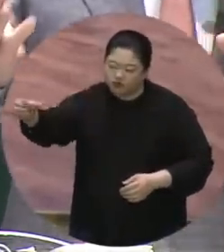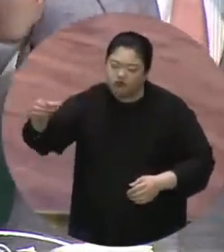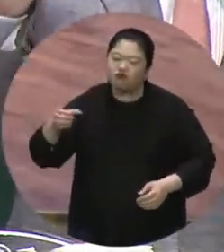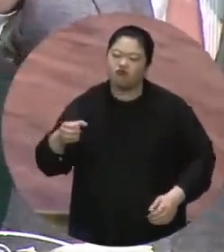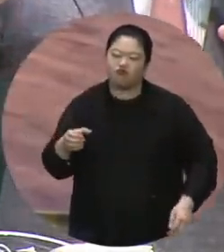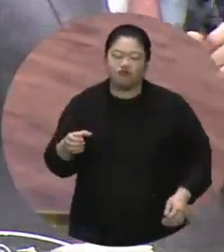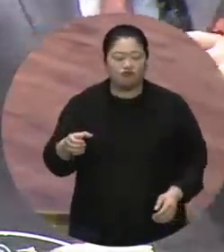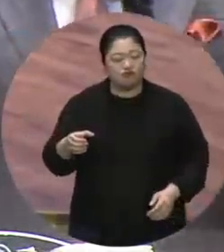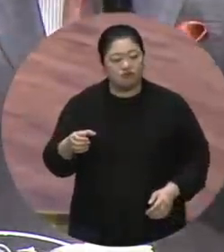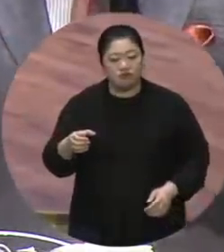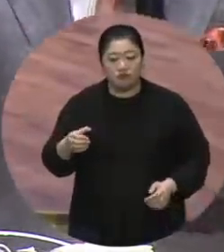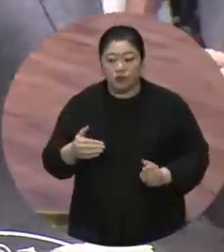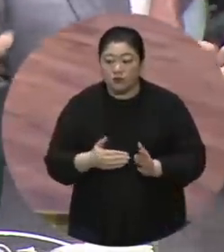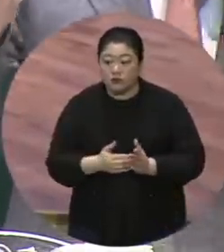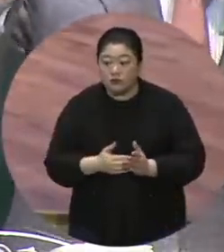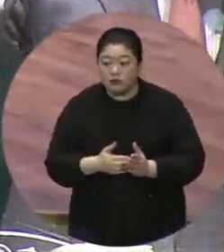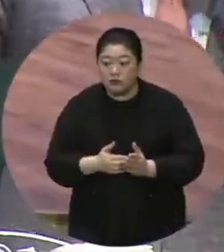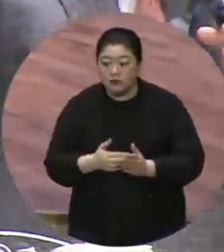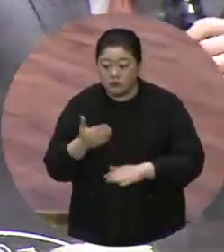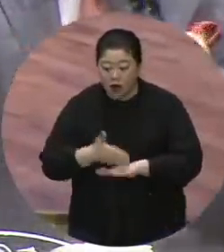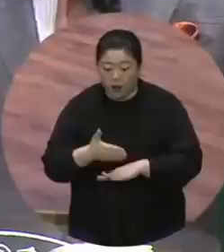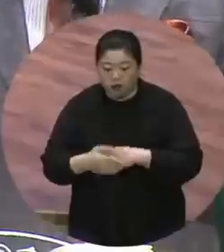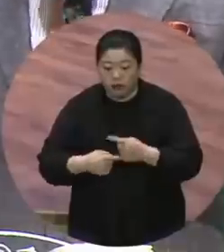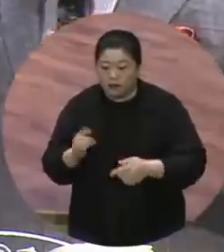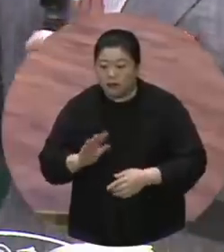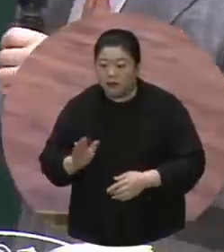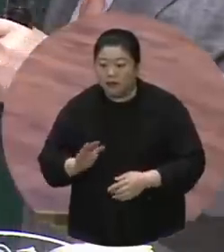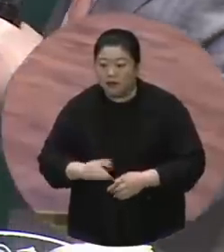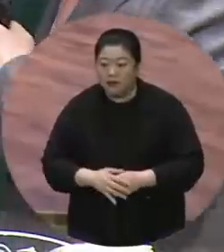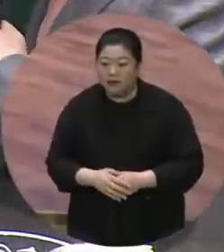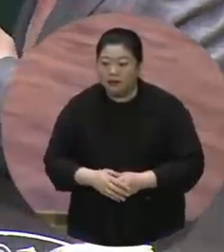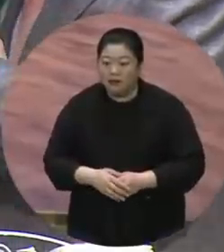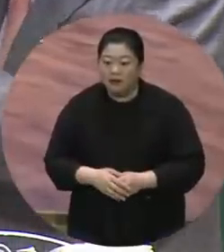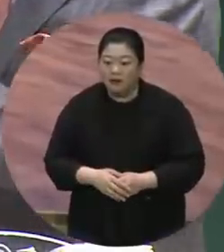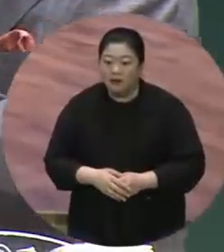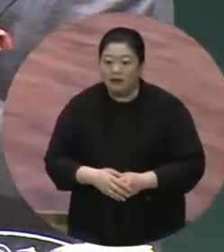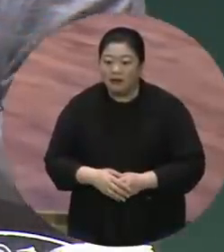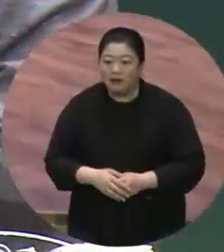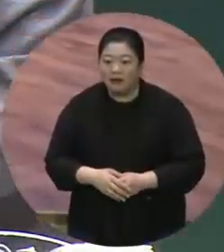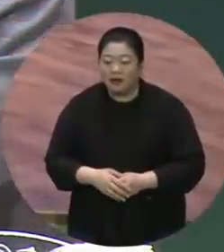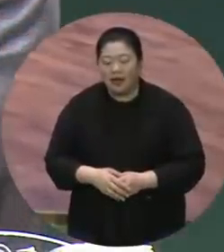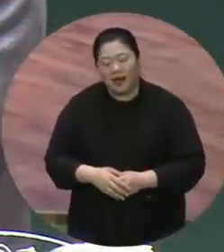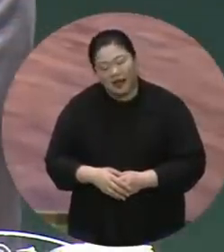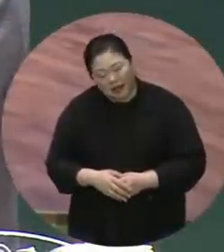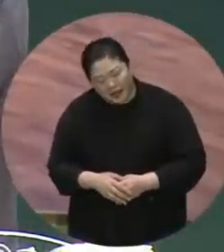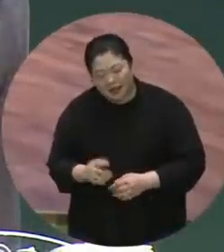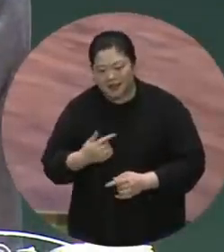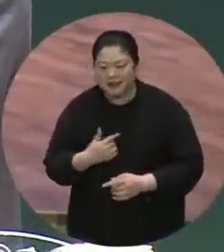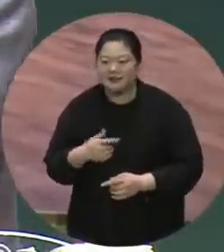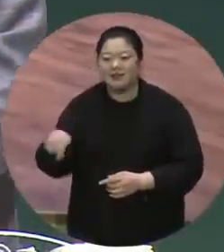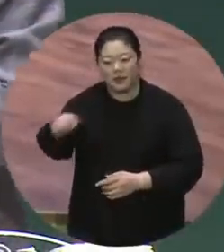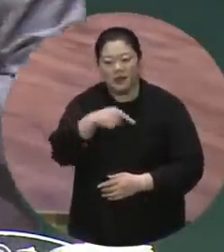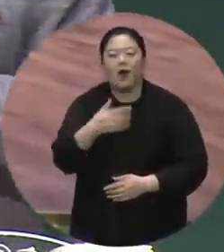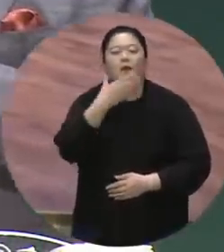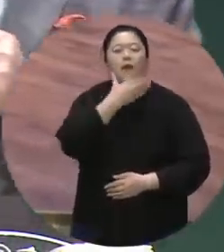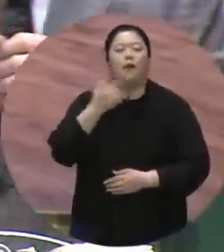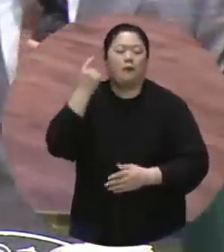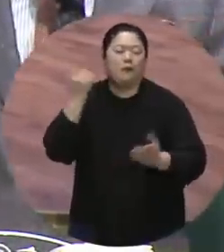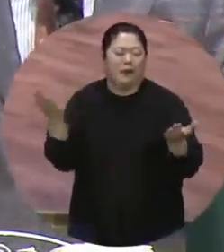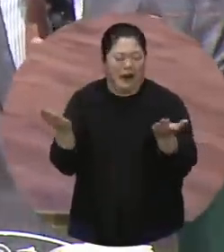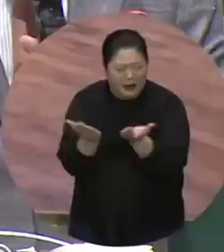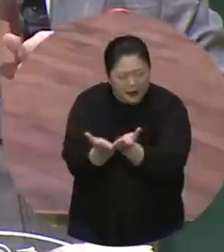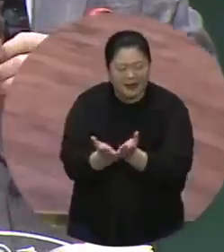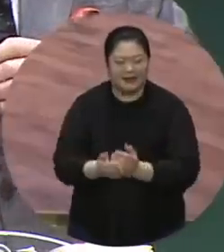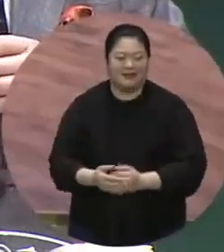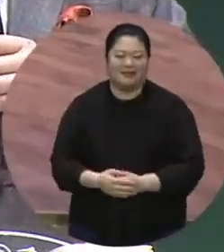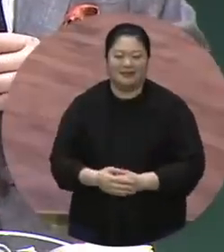서로 알려보죠. 아침부터 저녁까지 알려. 물론 그래도 이혼도 하지만 어떻든 간에 보험이 없어요. 근데 우리는